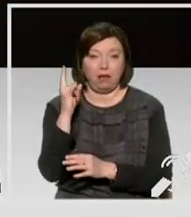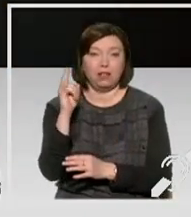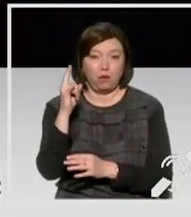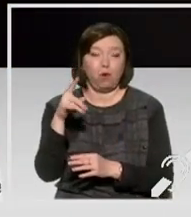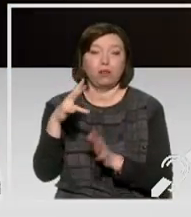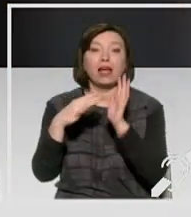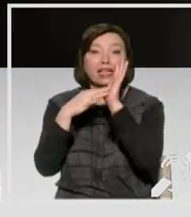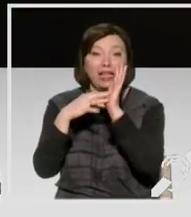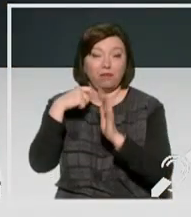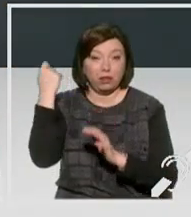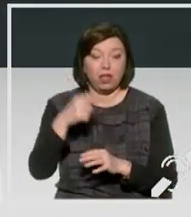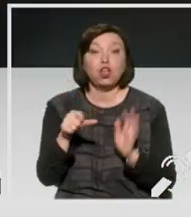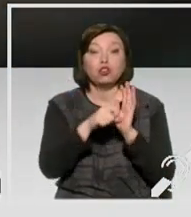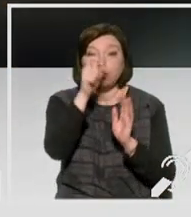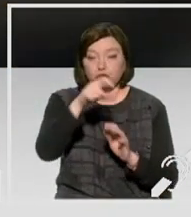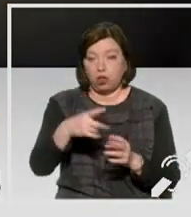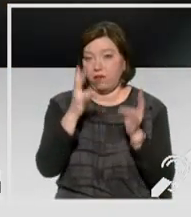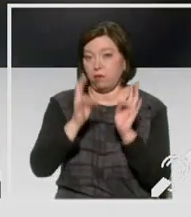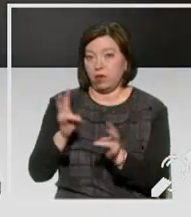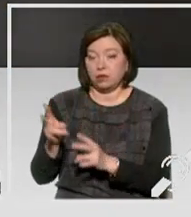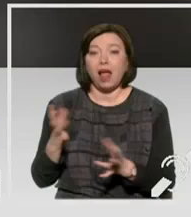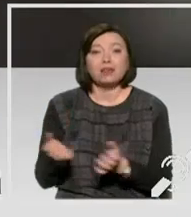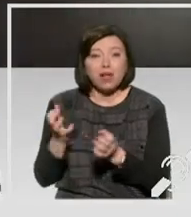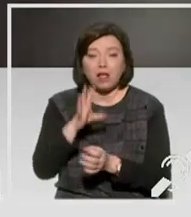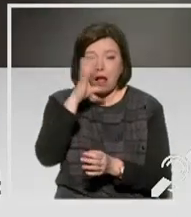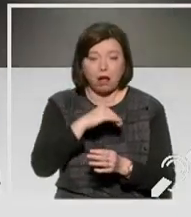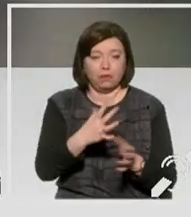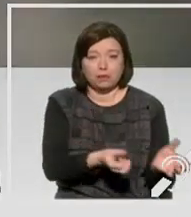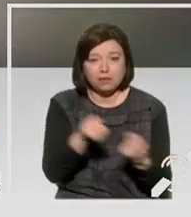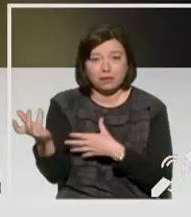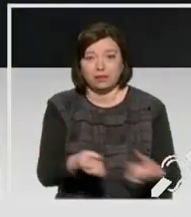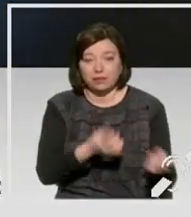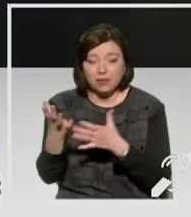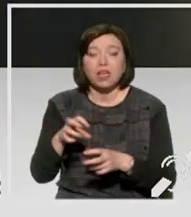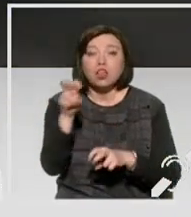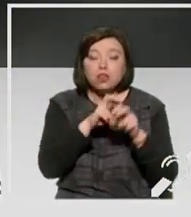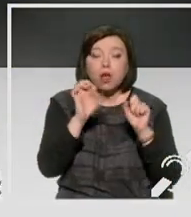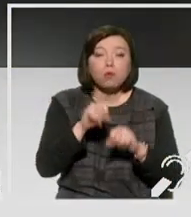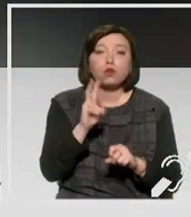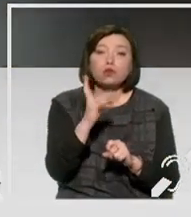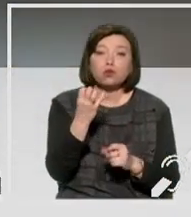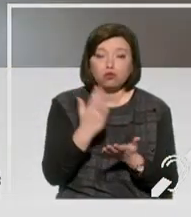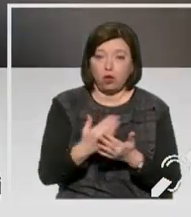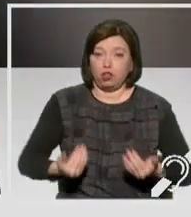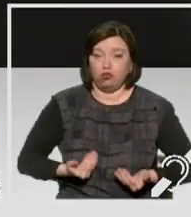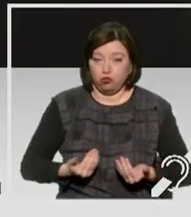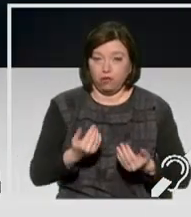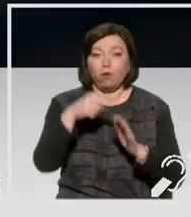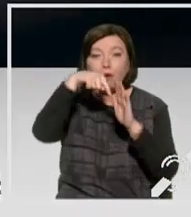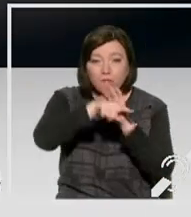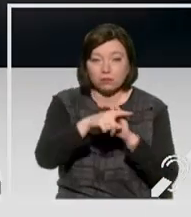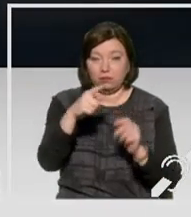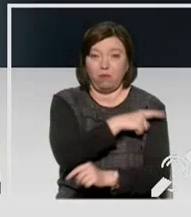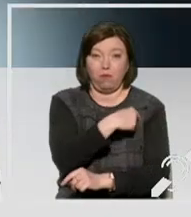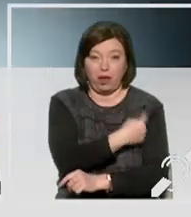de 9 ani. 6 pacienți au fost răniți. Salvatorii au evacuat pacienții din spital, continuând să caute alți oameni sub dărâmăturile sediului